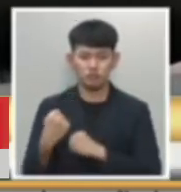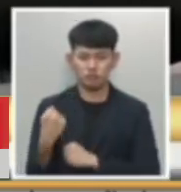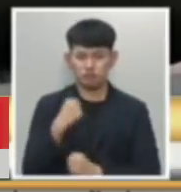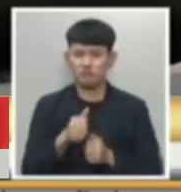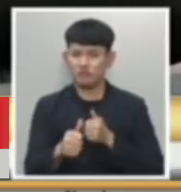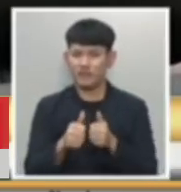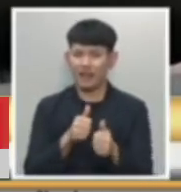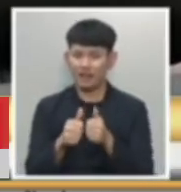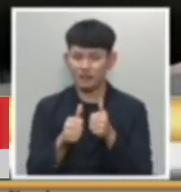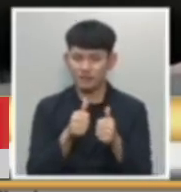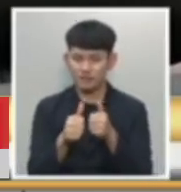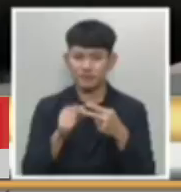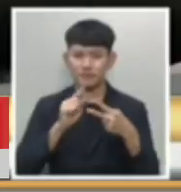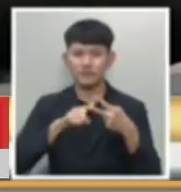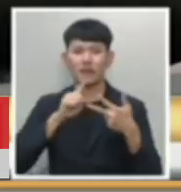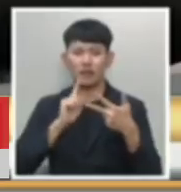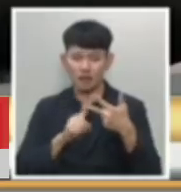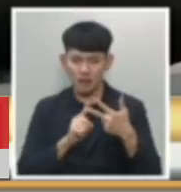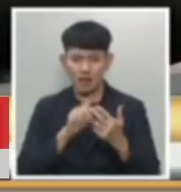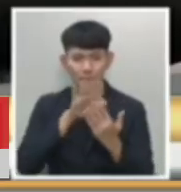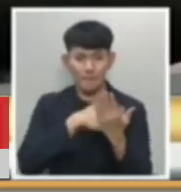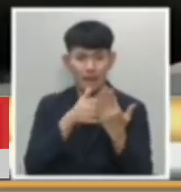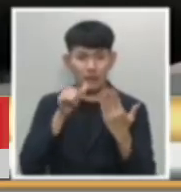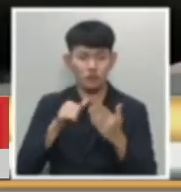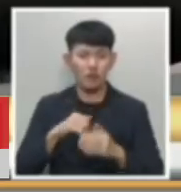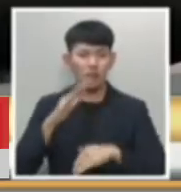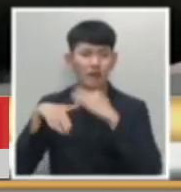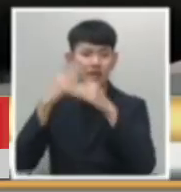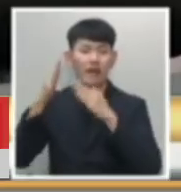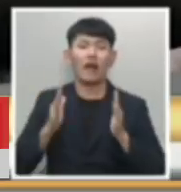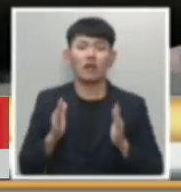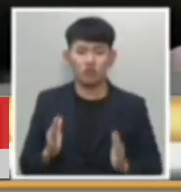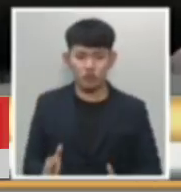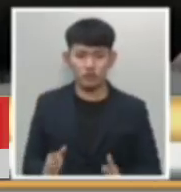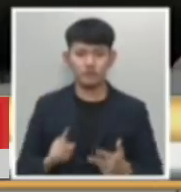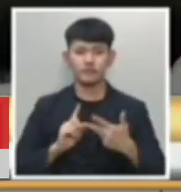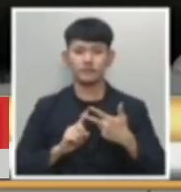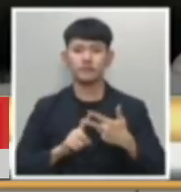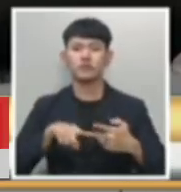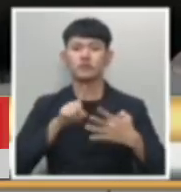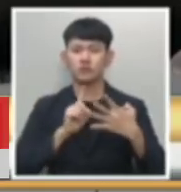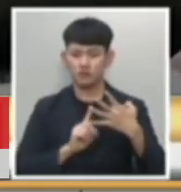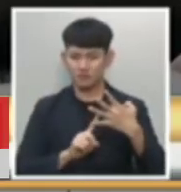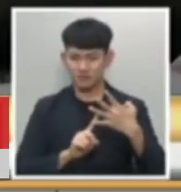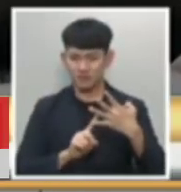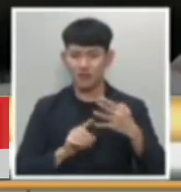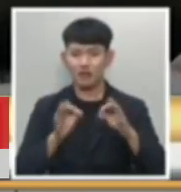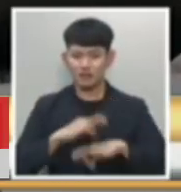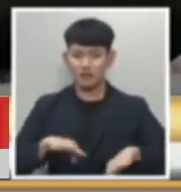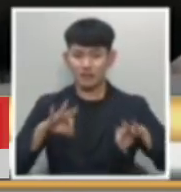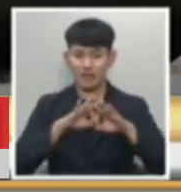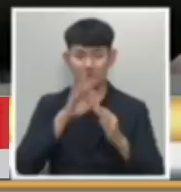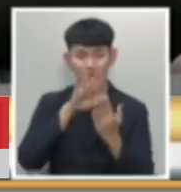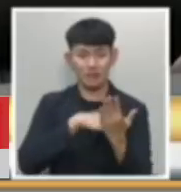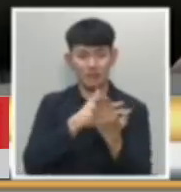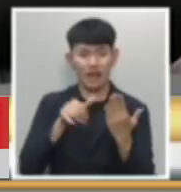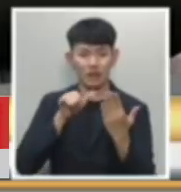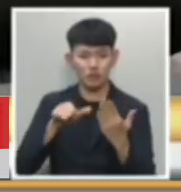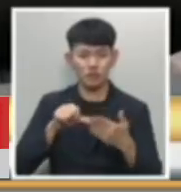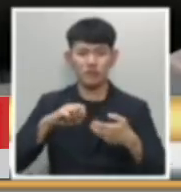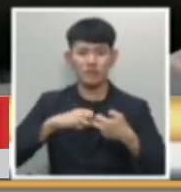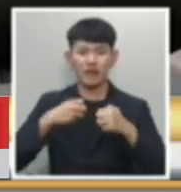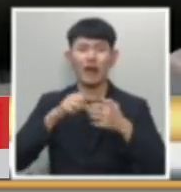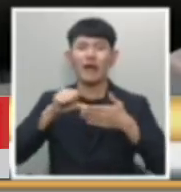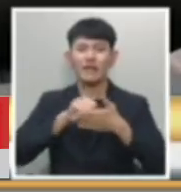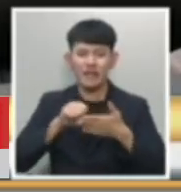ขันยุทธศาสตร์ในการพัฒนาทรัพยากรมนุษย์และก็ที่สำคัญคือยุทธศาสตร์ที่จะแก้ปัญหาเรื่อง